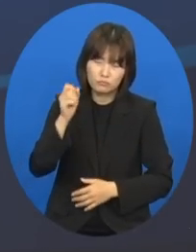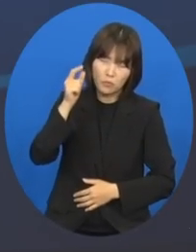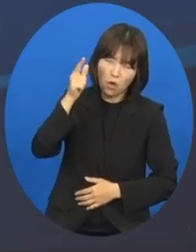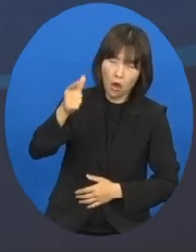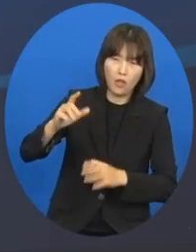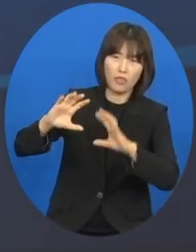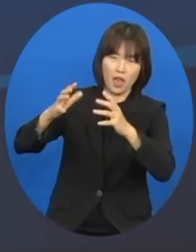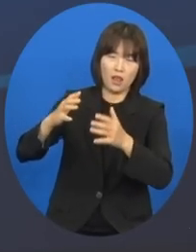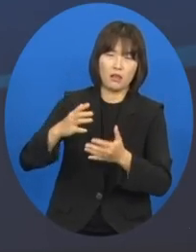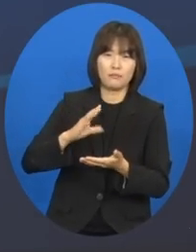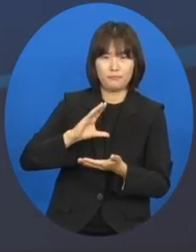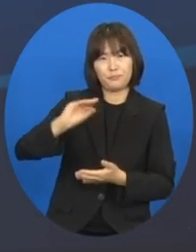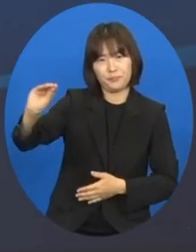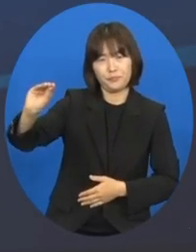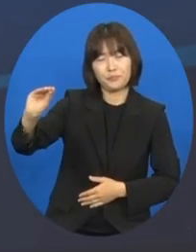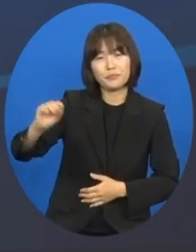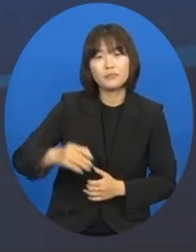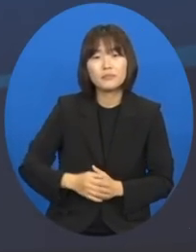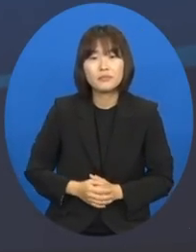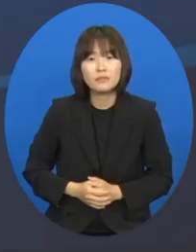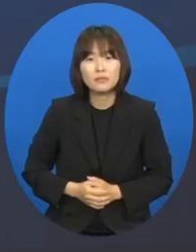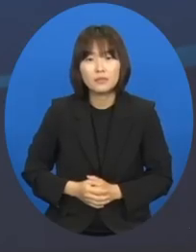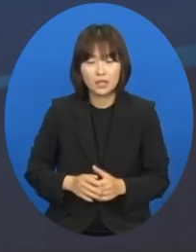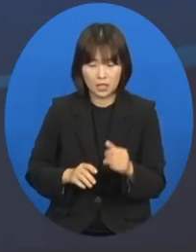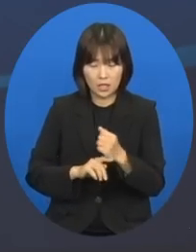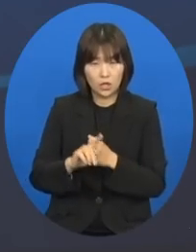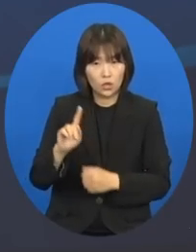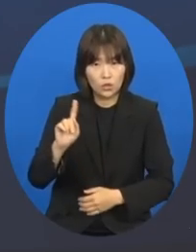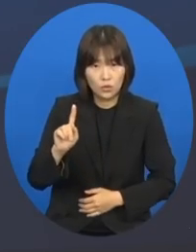떠납니다 그 왜 떠났는가 부모의